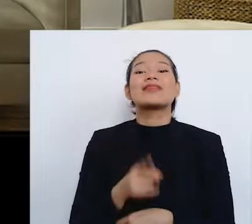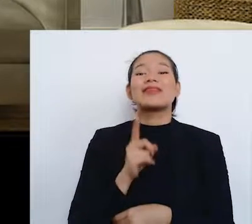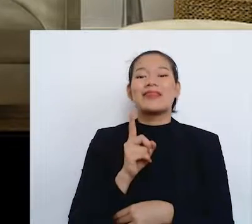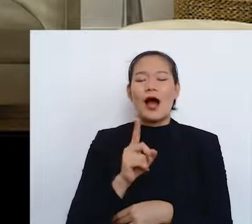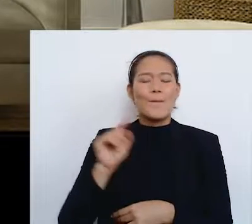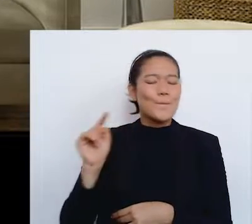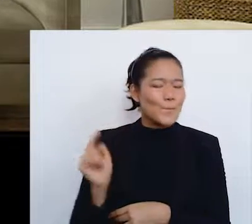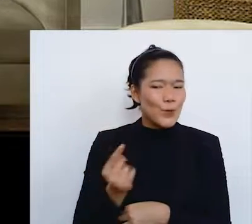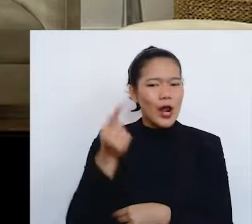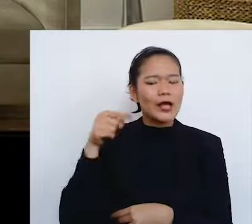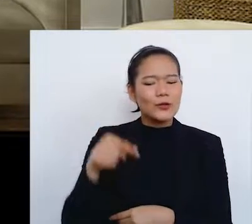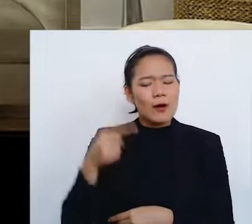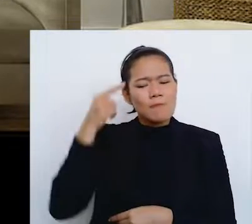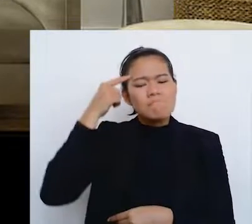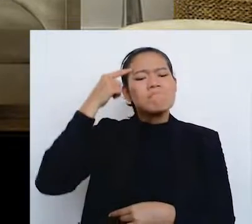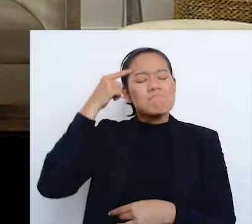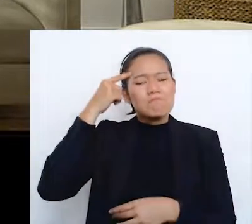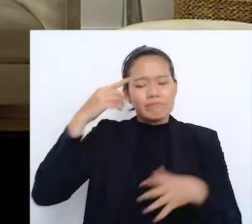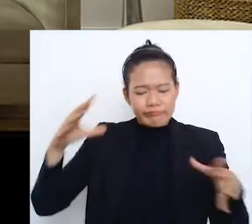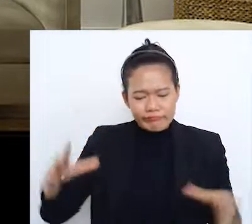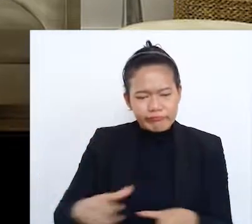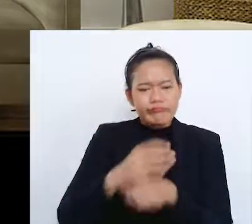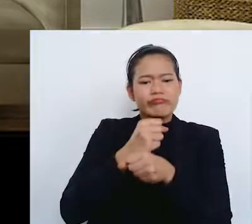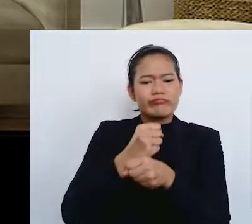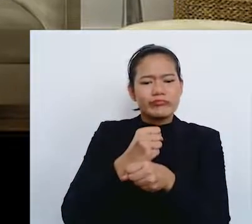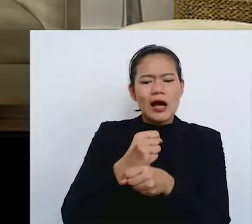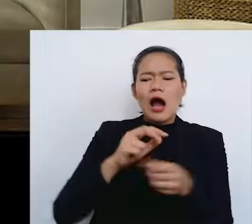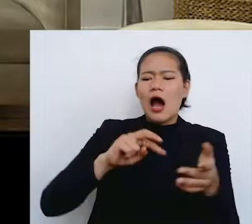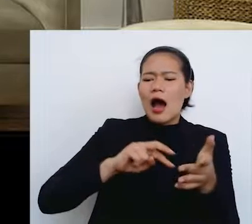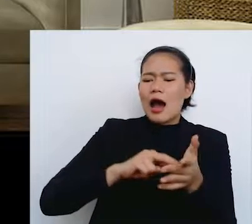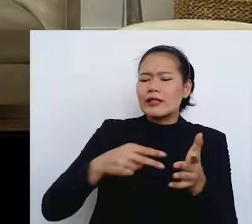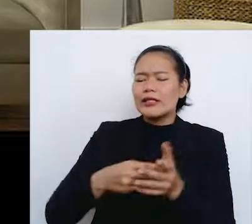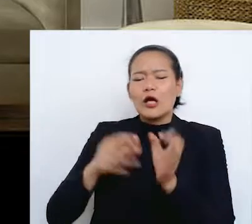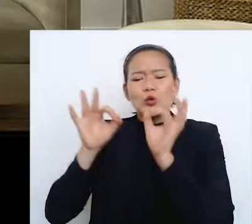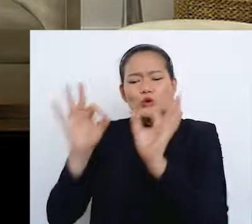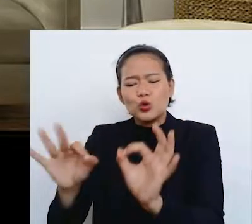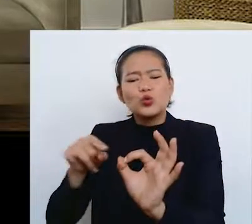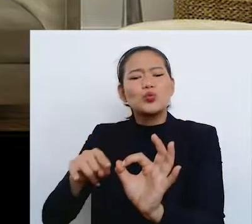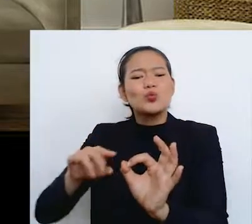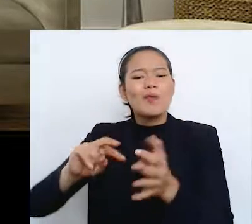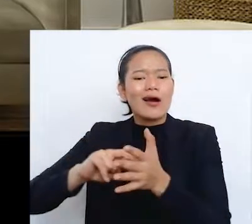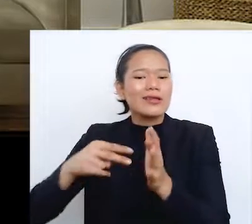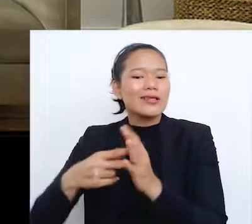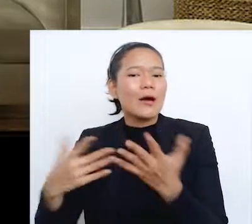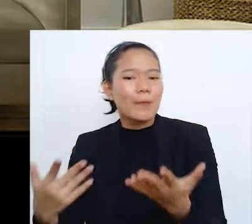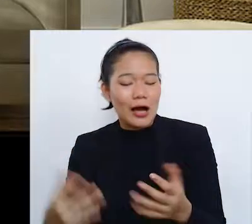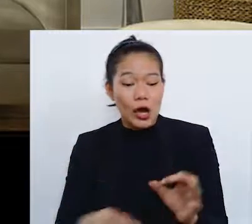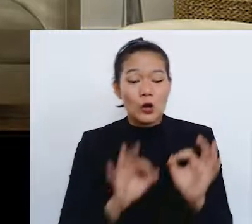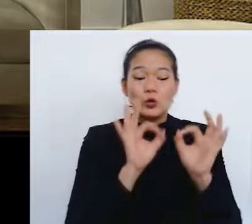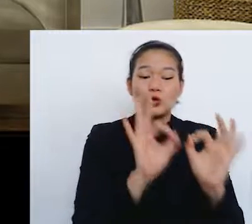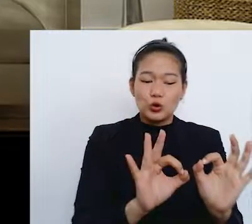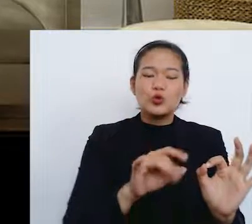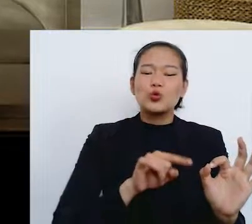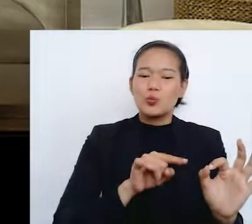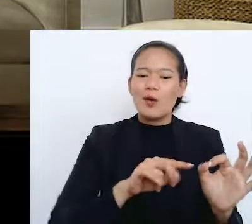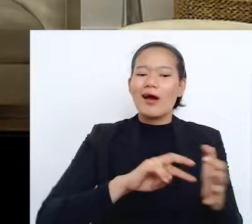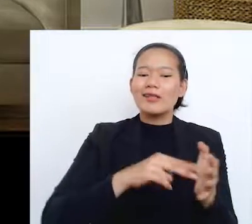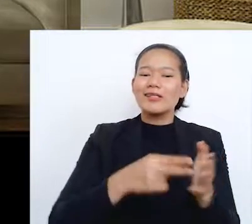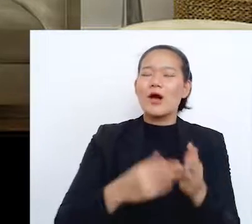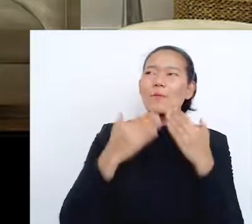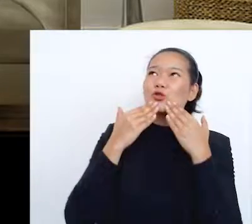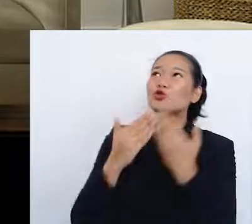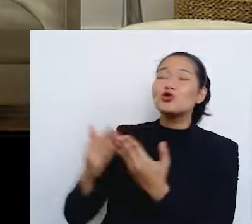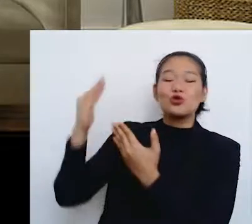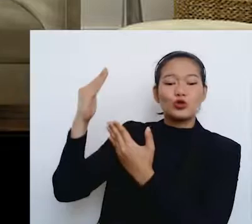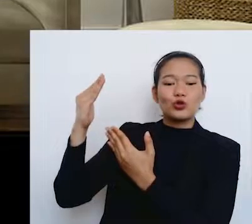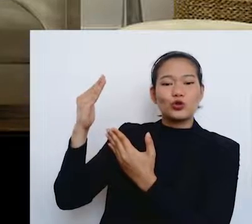sini maka kita bisa menyimpulkan apakah arti cukup itu. Cukup berarti